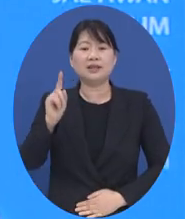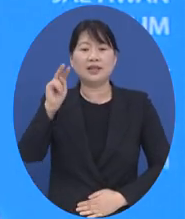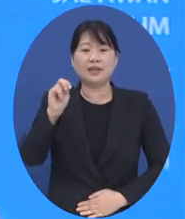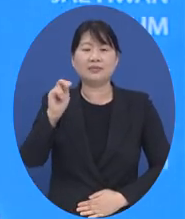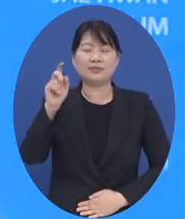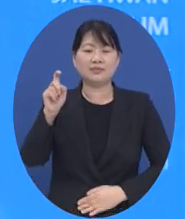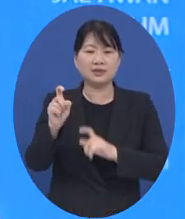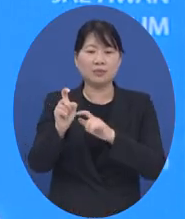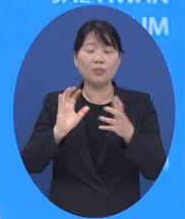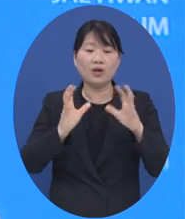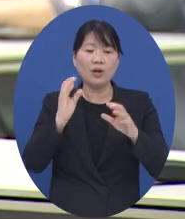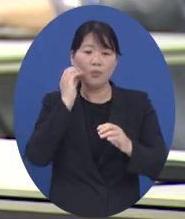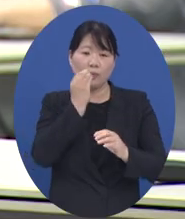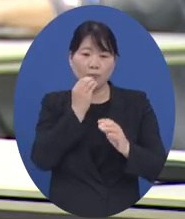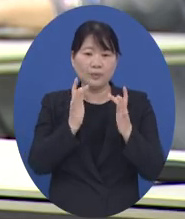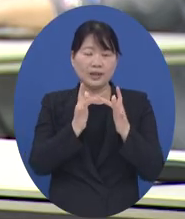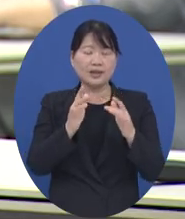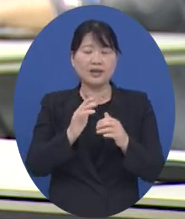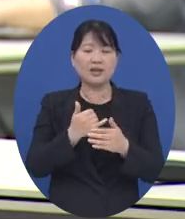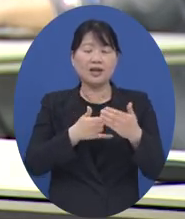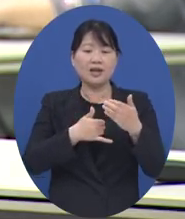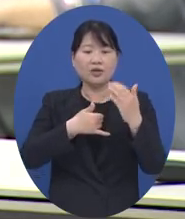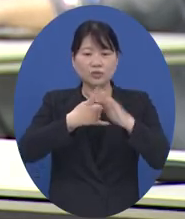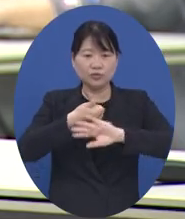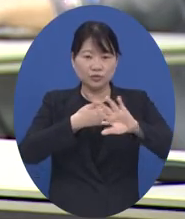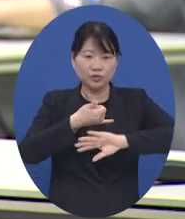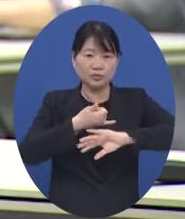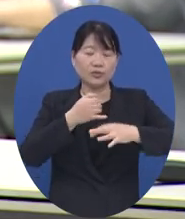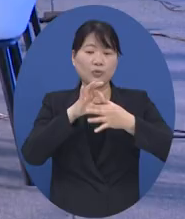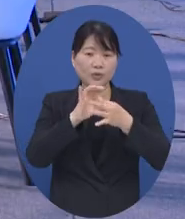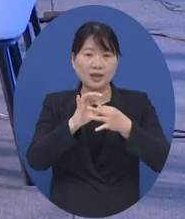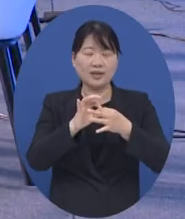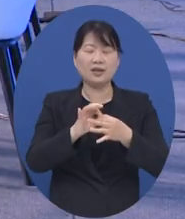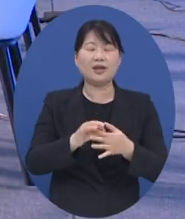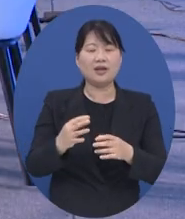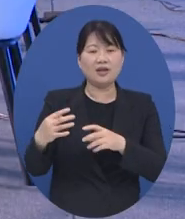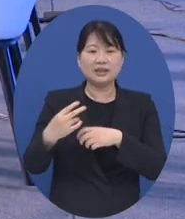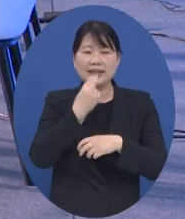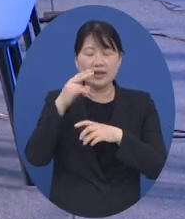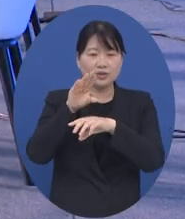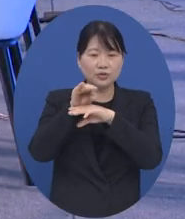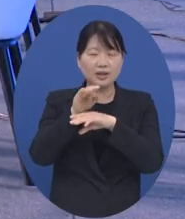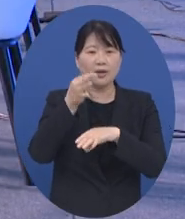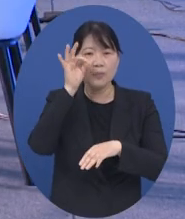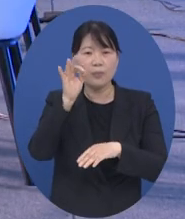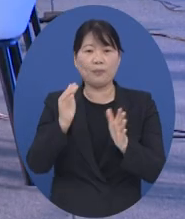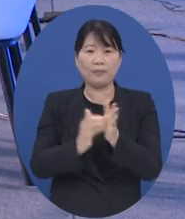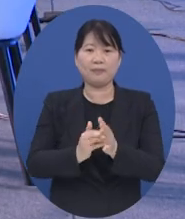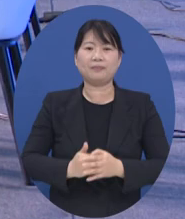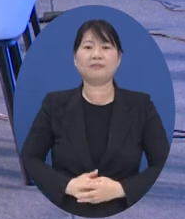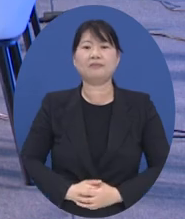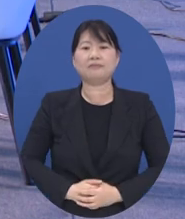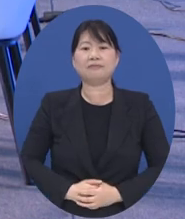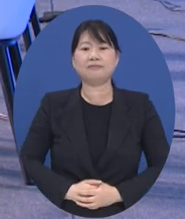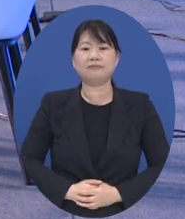포럼은 공식 홈페이지나 유튜브를 통해 생중계로 시청할 수 있습니다. 경기주TV 김태희입니다.